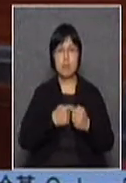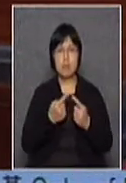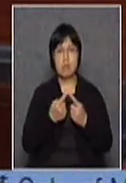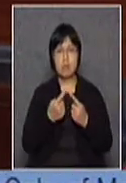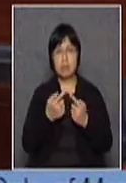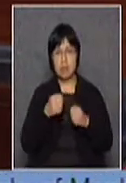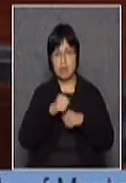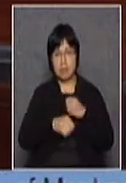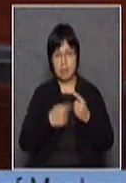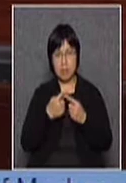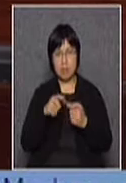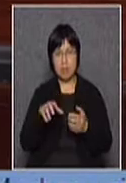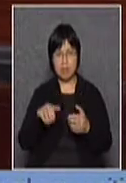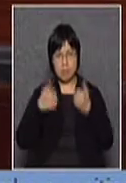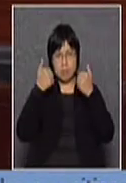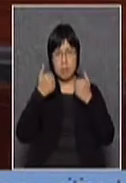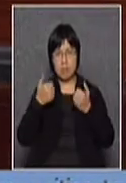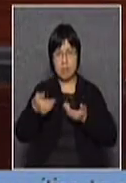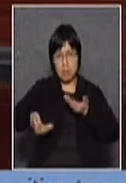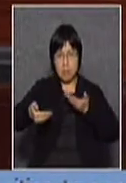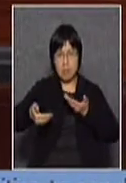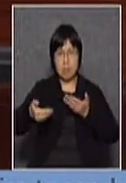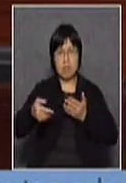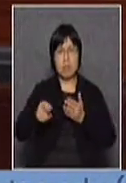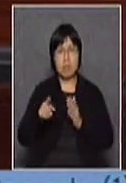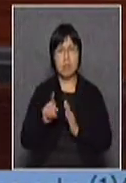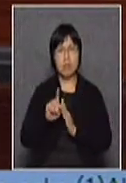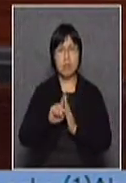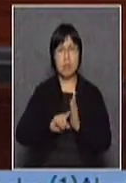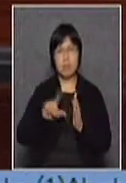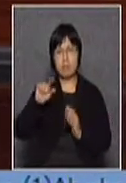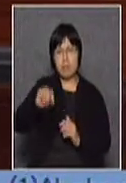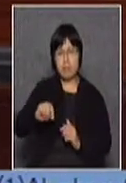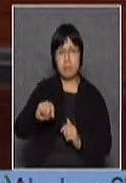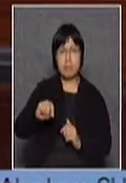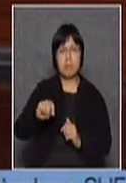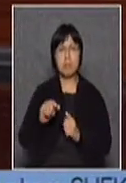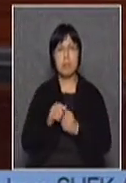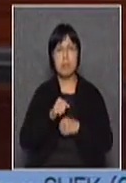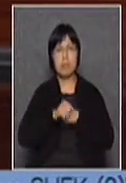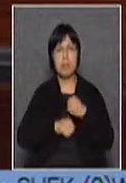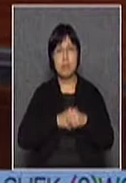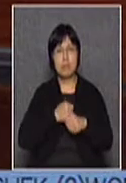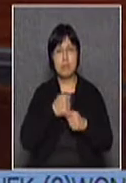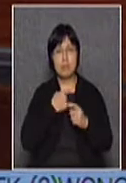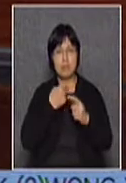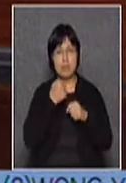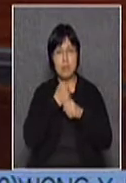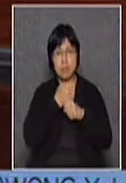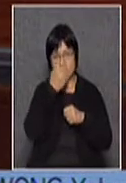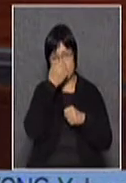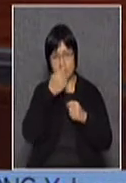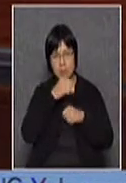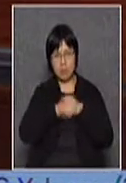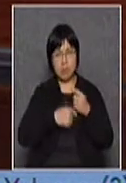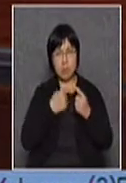人民的得益相對地是這個的較為薄弱。所以勞動人民，香港的勞動人民現